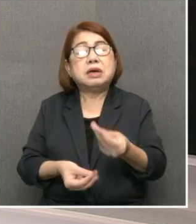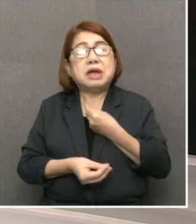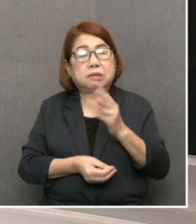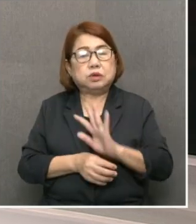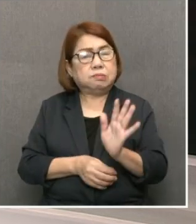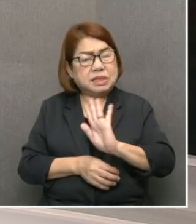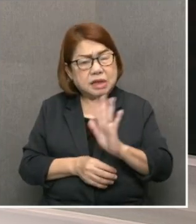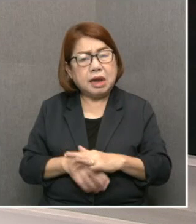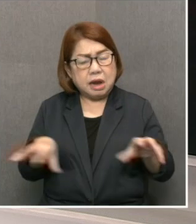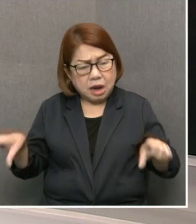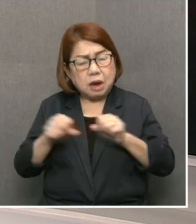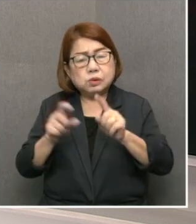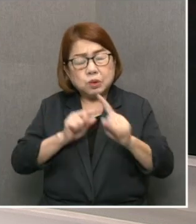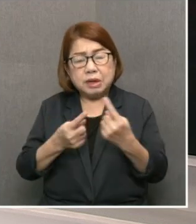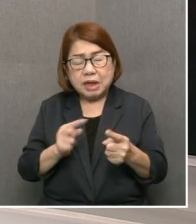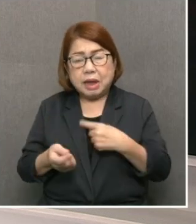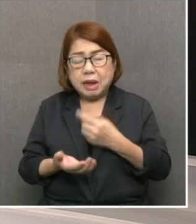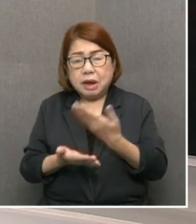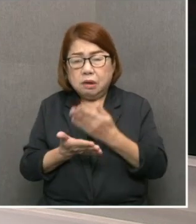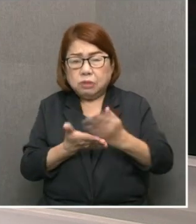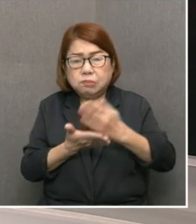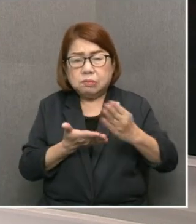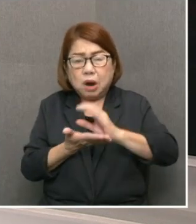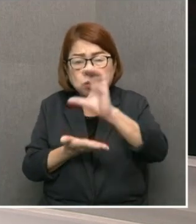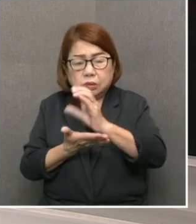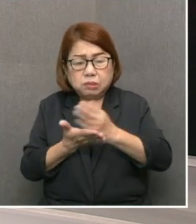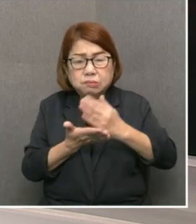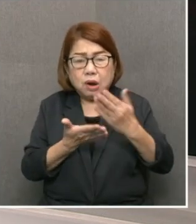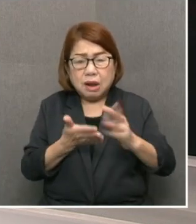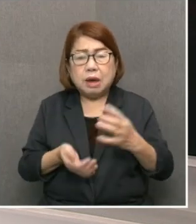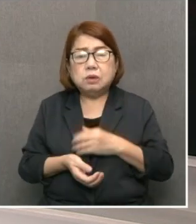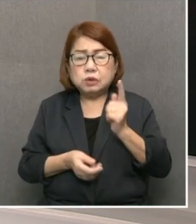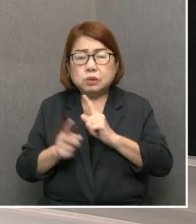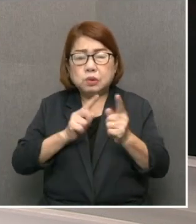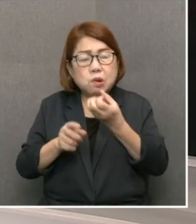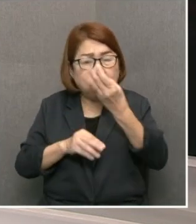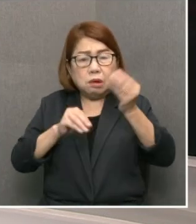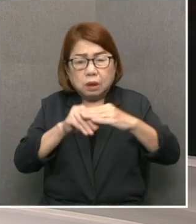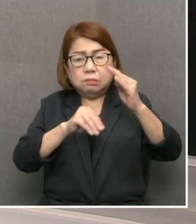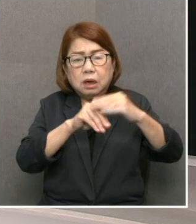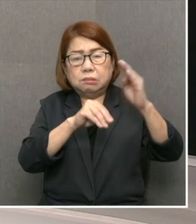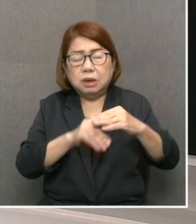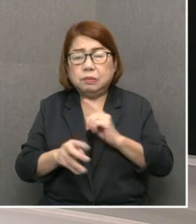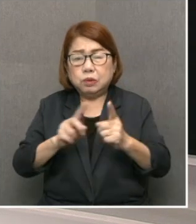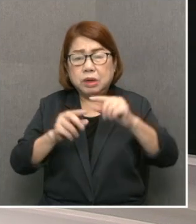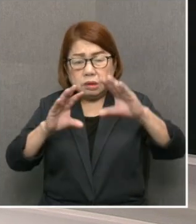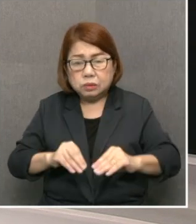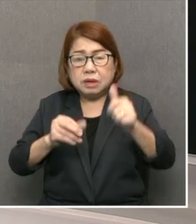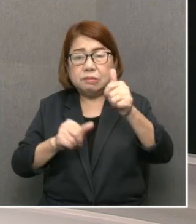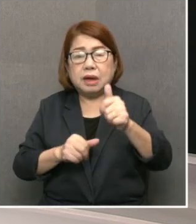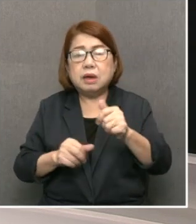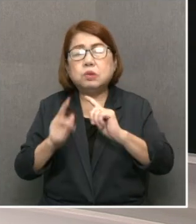ายหนี้ไปแล้วเนี่ยแทบจะจ่ายเงินต้นไปทั้งหมดแล้วเนี่ยสามารถที่จะไกล่เกลี่ยเรื่องของดอกเบี้ยได้หรือไม่นะคะโดยยืนยันนะคะว่า